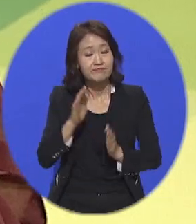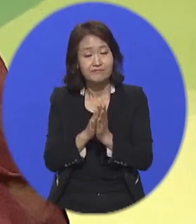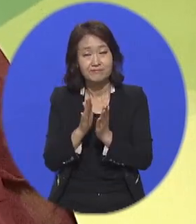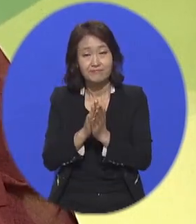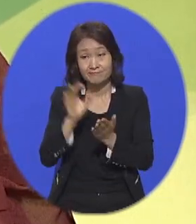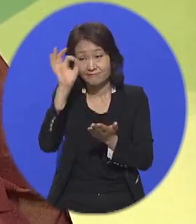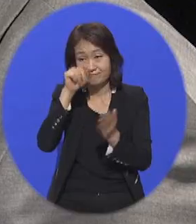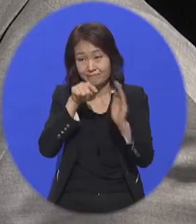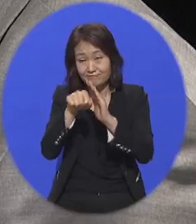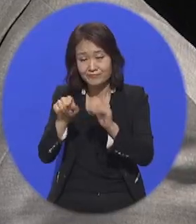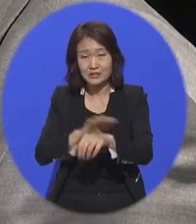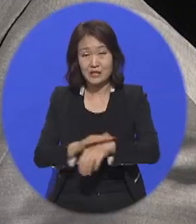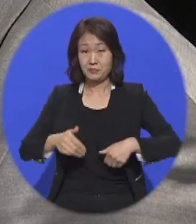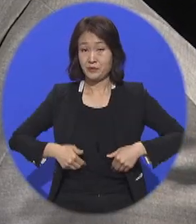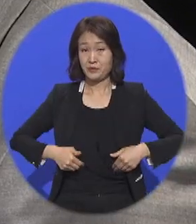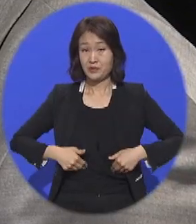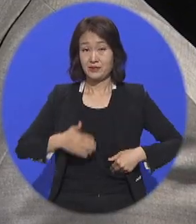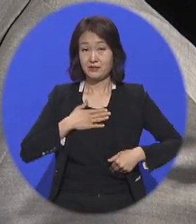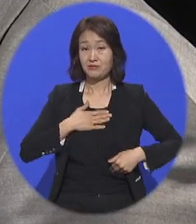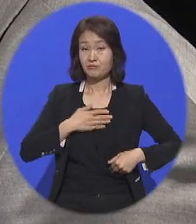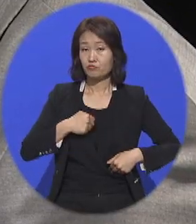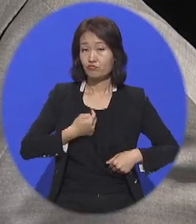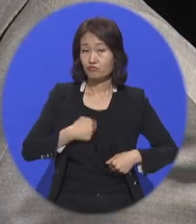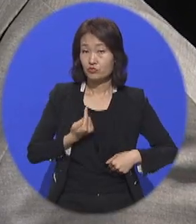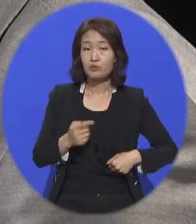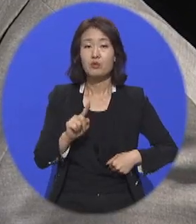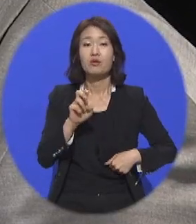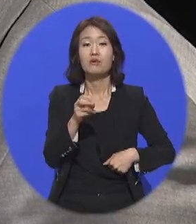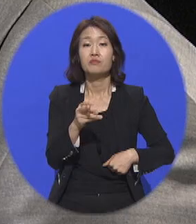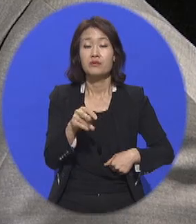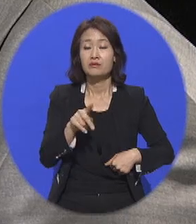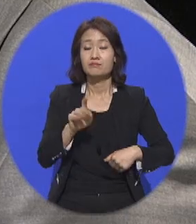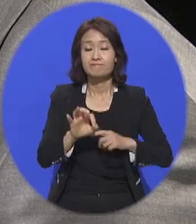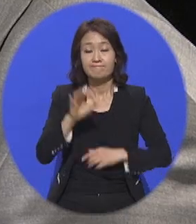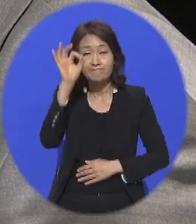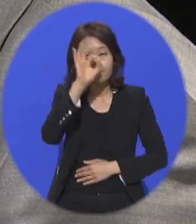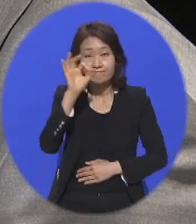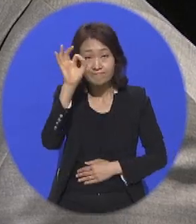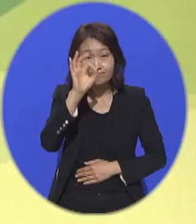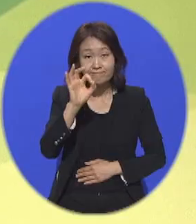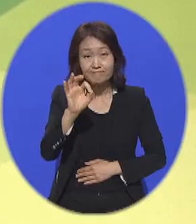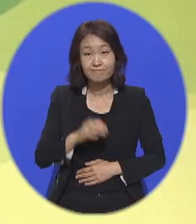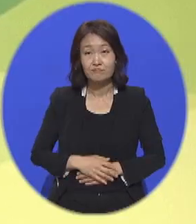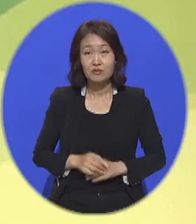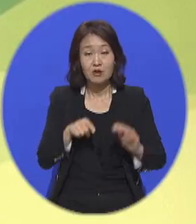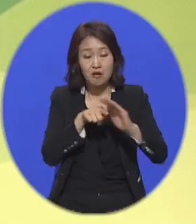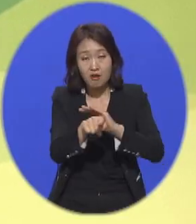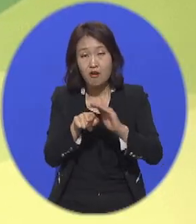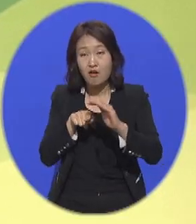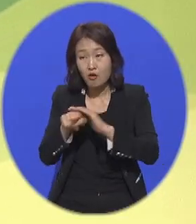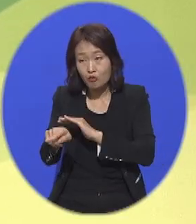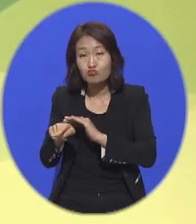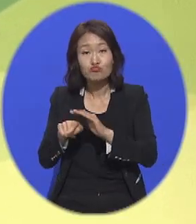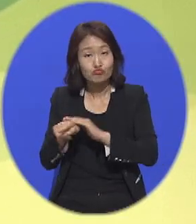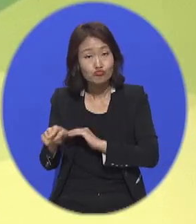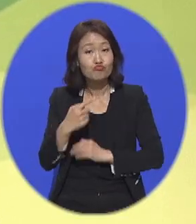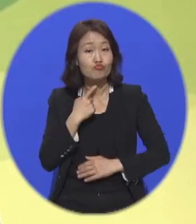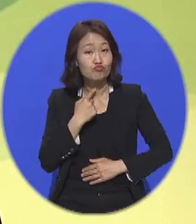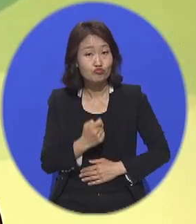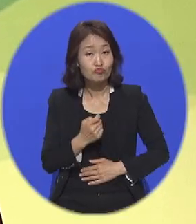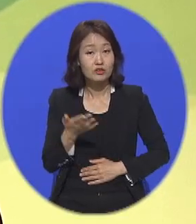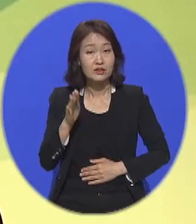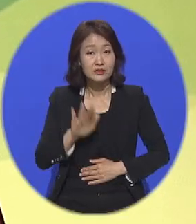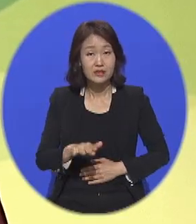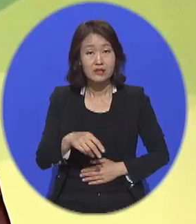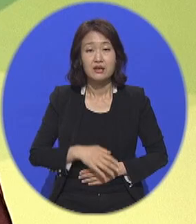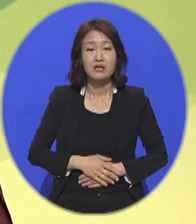이제 가셔야 됩니다. 저는 제 나름대로 명상을 찾아서 이제 이쪽 저쪽을 이제 다녔는데